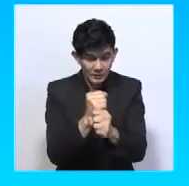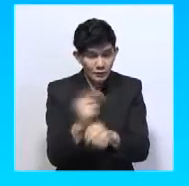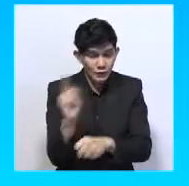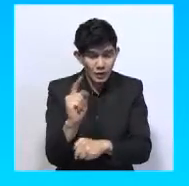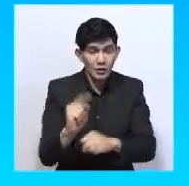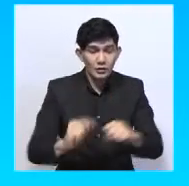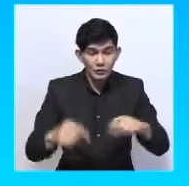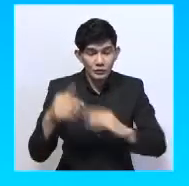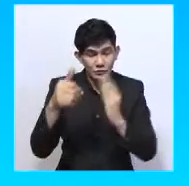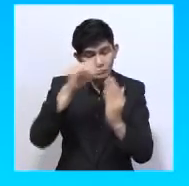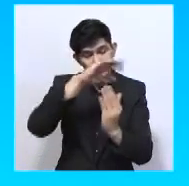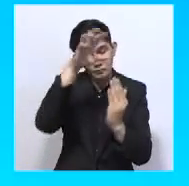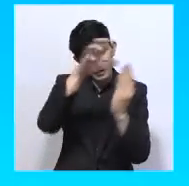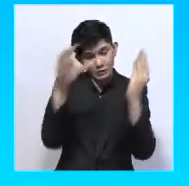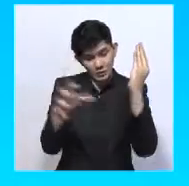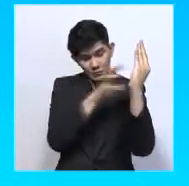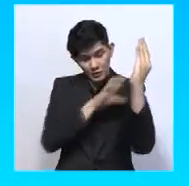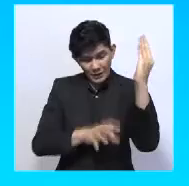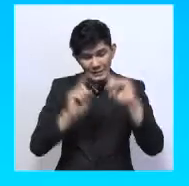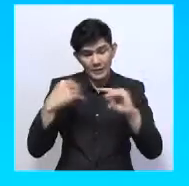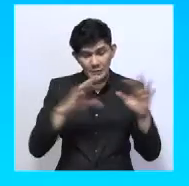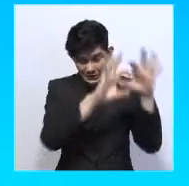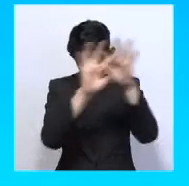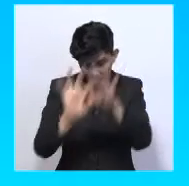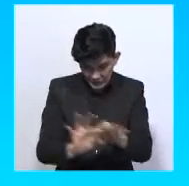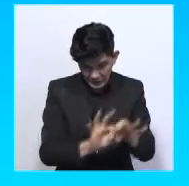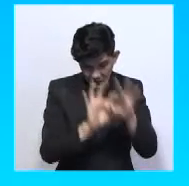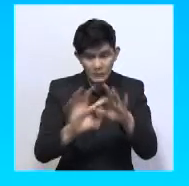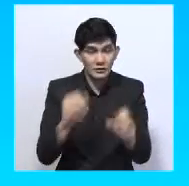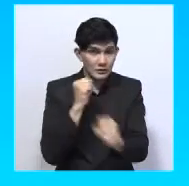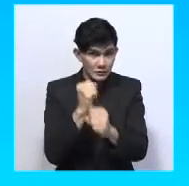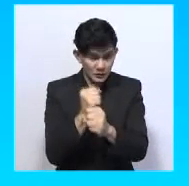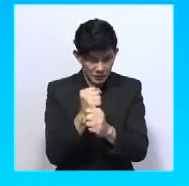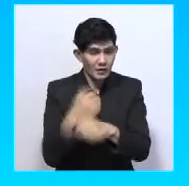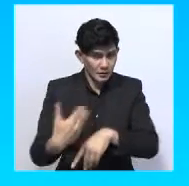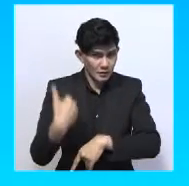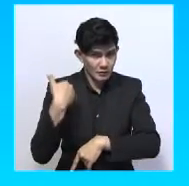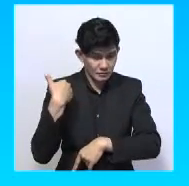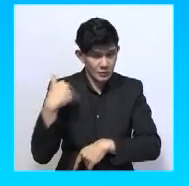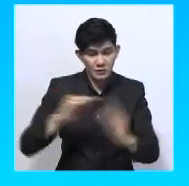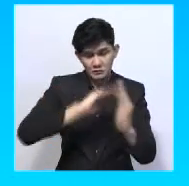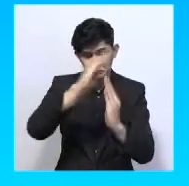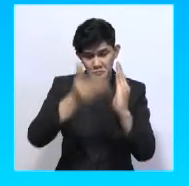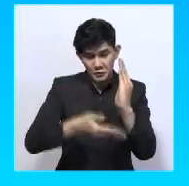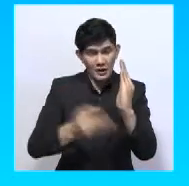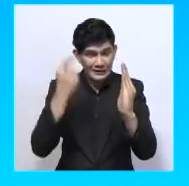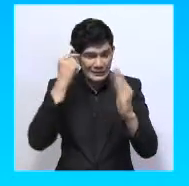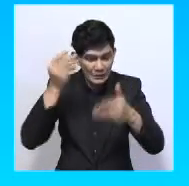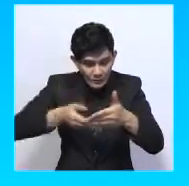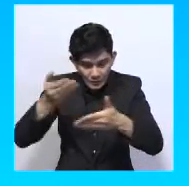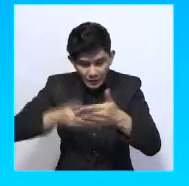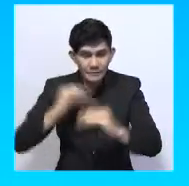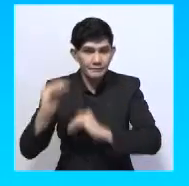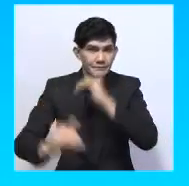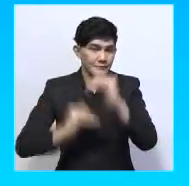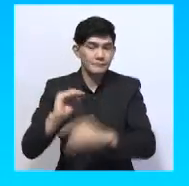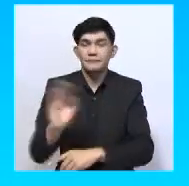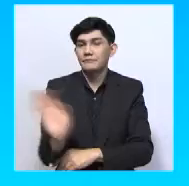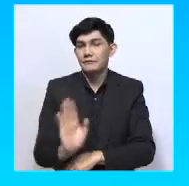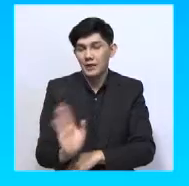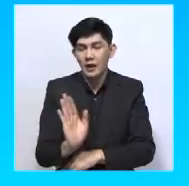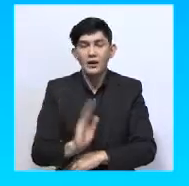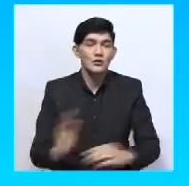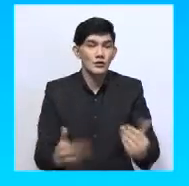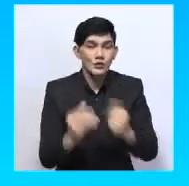งกับอนุภูมิภาคด้วยซึ่งผู้นำทั้งสองนะครับได้มีการย้ำประเด็นทางด้านของชายแดนต้องไม่เป็นอุปสรรคต่อการพัฒนาพื้น